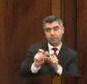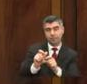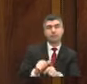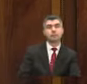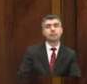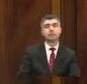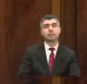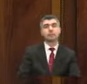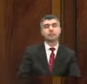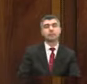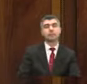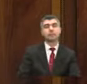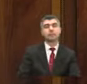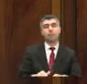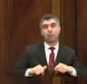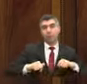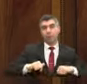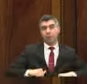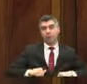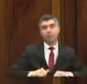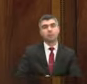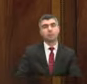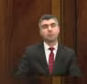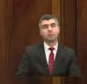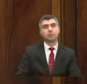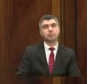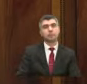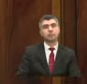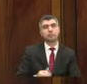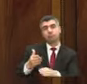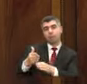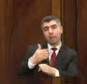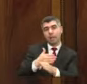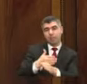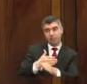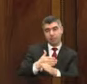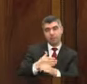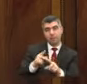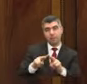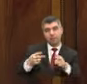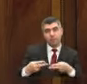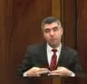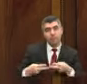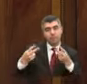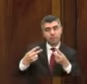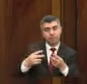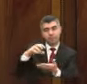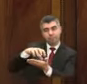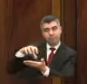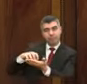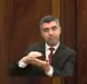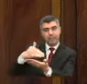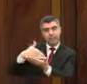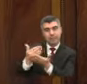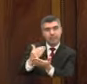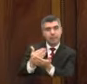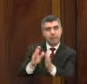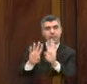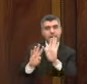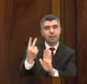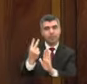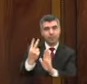فإن الوزارة قد استبقت تنزيل الجهوية المتقدمة وتحقيق التوازن في توزيع العرض